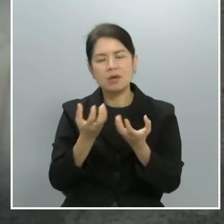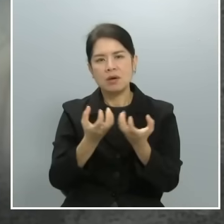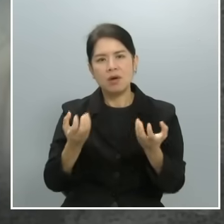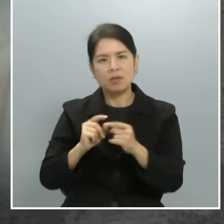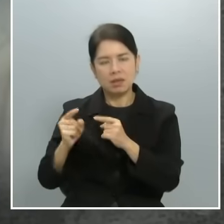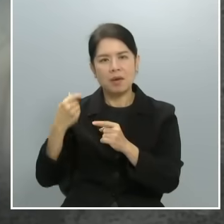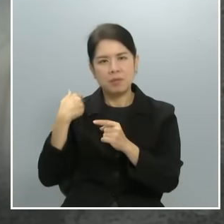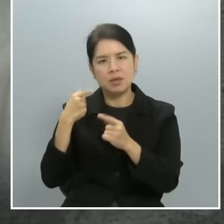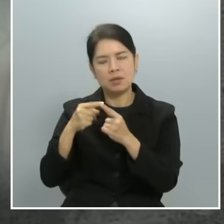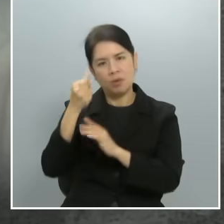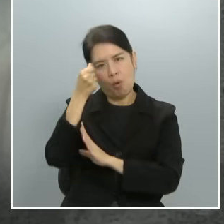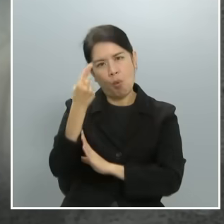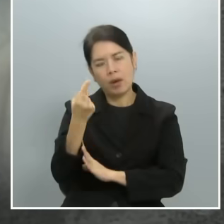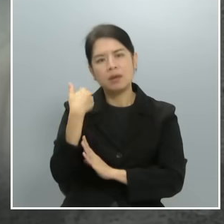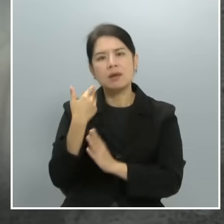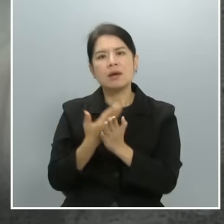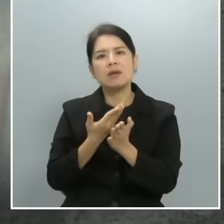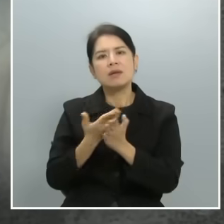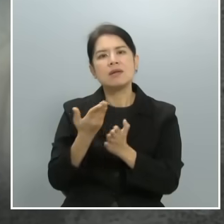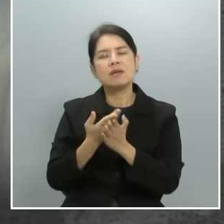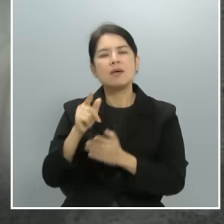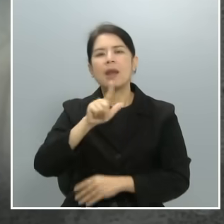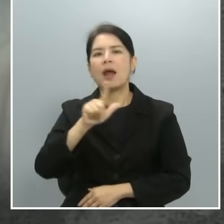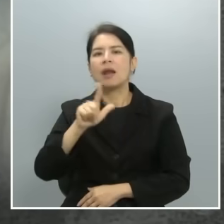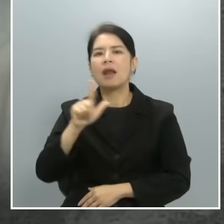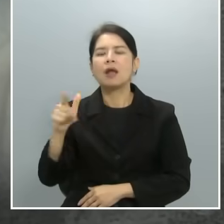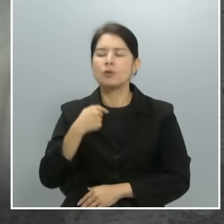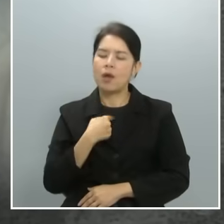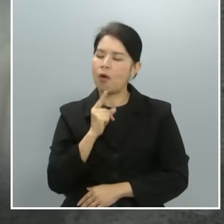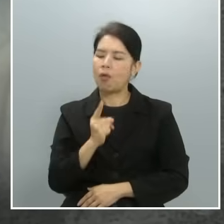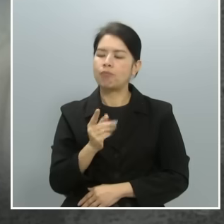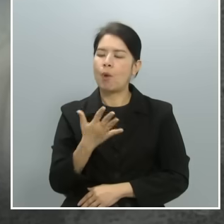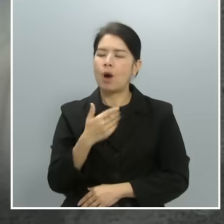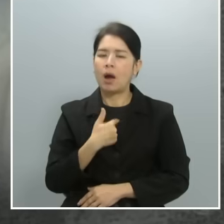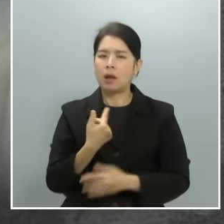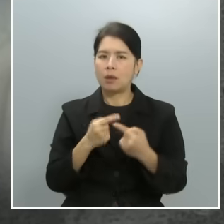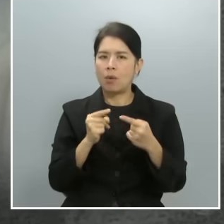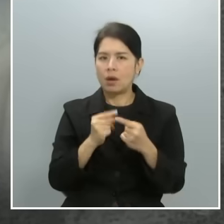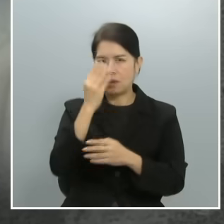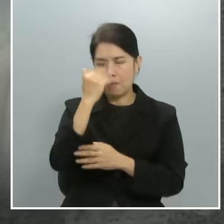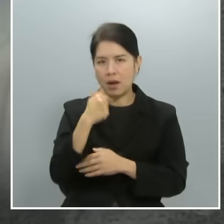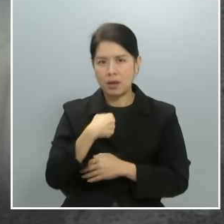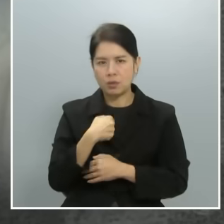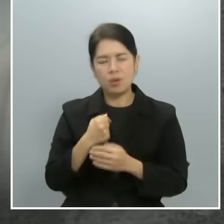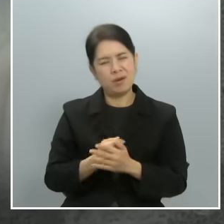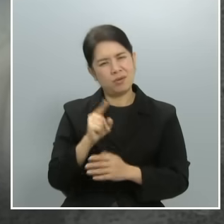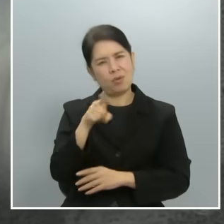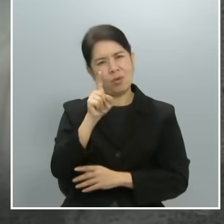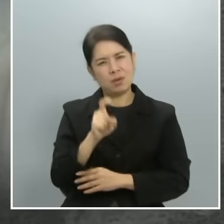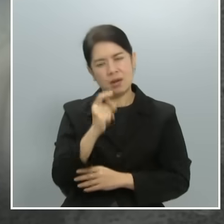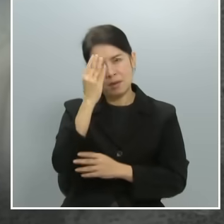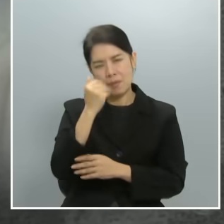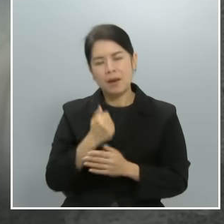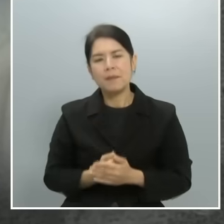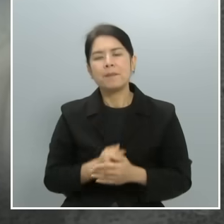นึงเป็นล้านๆก็ไม่เคยว่าหลังจากนั้นตนเองเริ่มเอะใจว่าทำไมฝ่ายหญิงไม่เคยพาไปบ้านเลยเวลานัดเจอกันก็